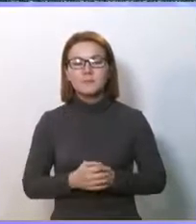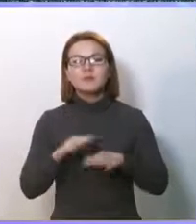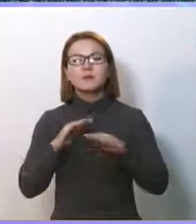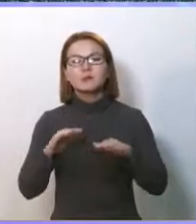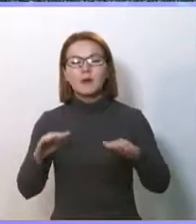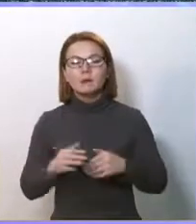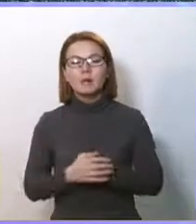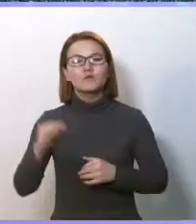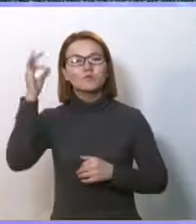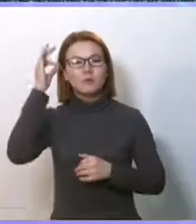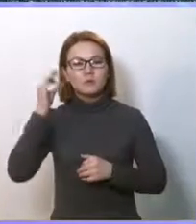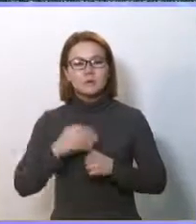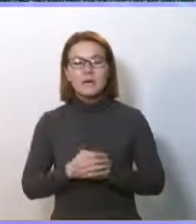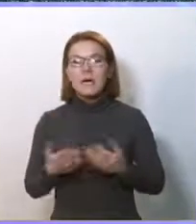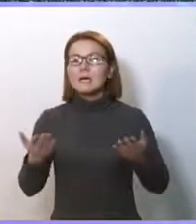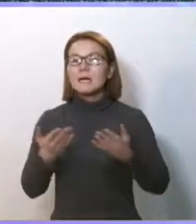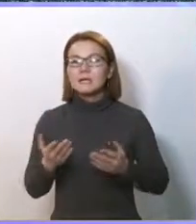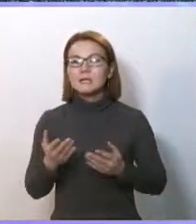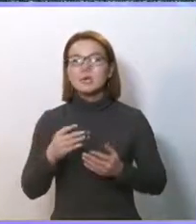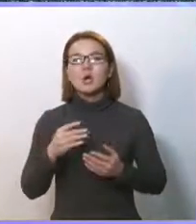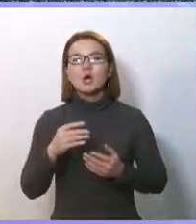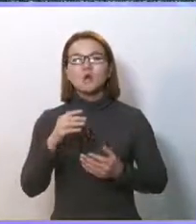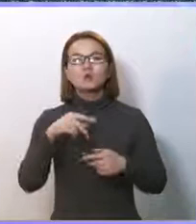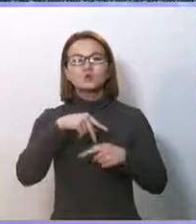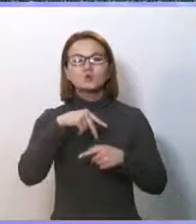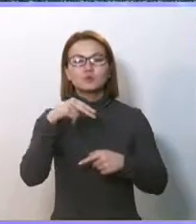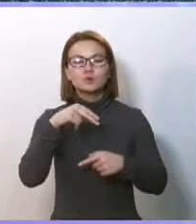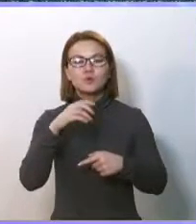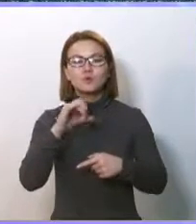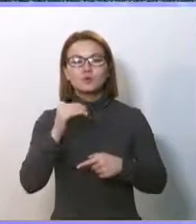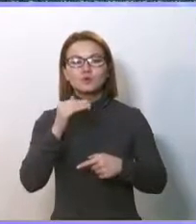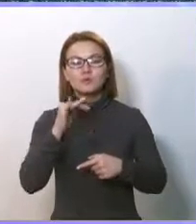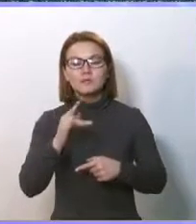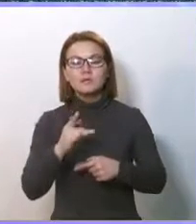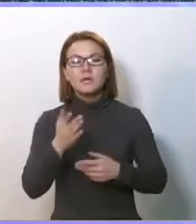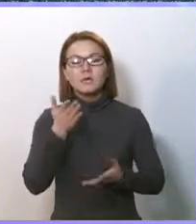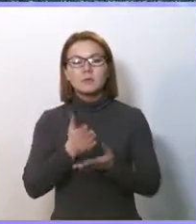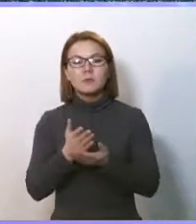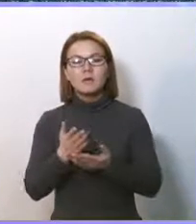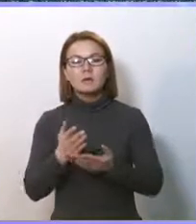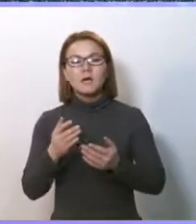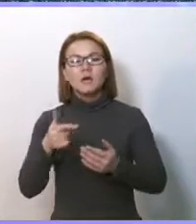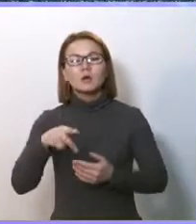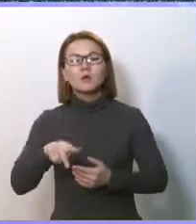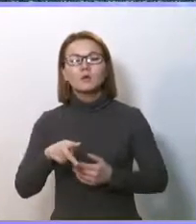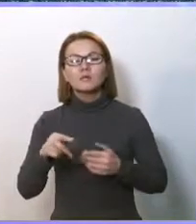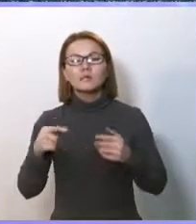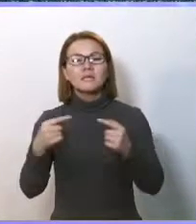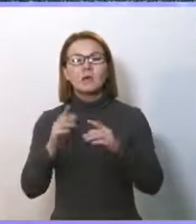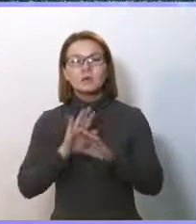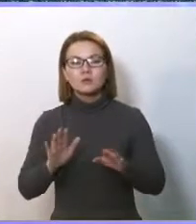Ребята, вспомните, какие суффиксы имеют глаголы в неопределенной форме.